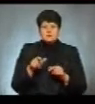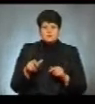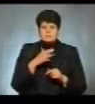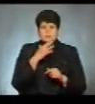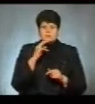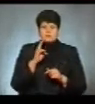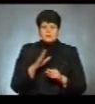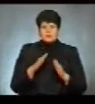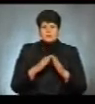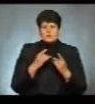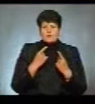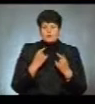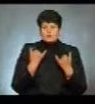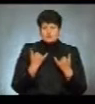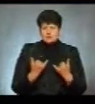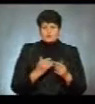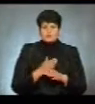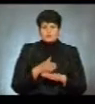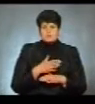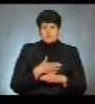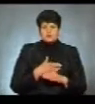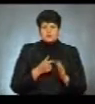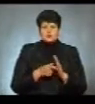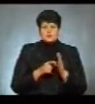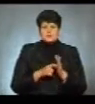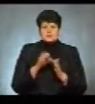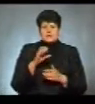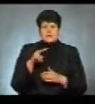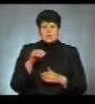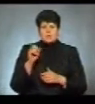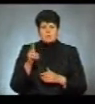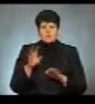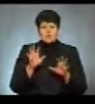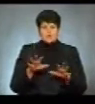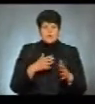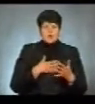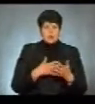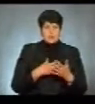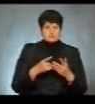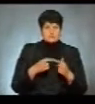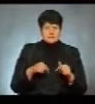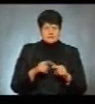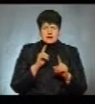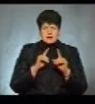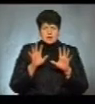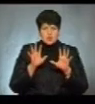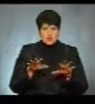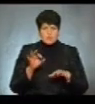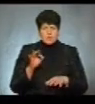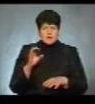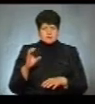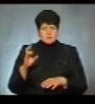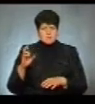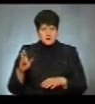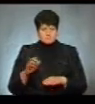будинків, говоримо сьогодні з гостем нашої студії. Поруч зі мною Сергій Лупак, голова громадської організації Рада голів ОСББ. Доброго вечора. Доброго вечора.